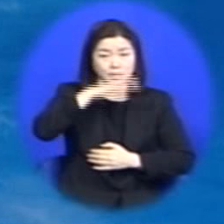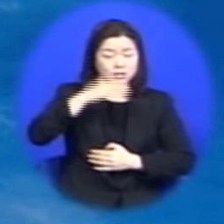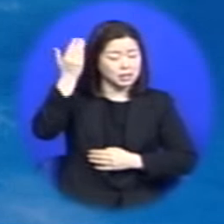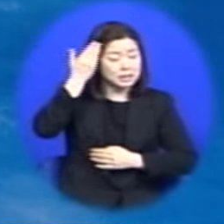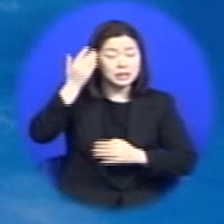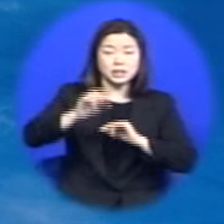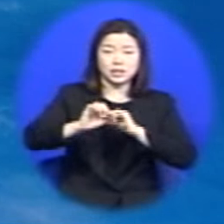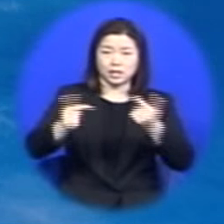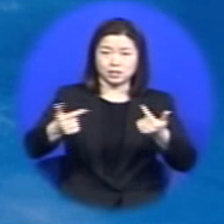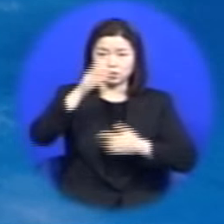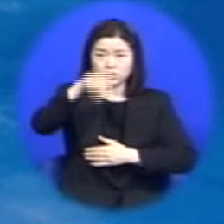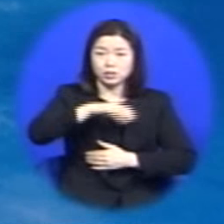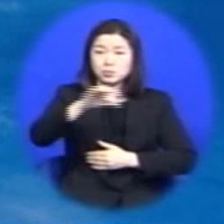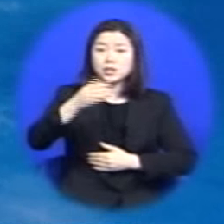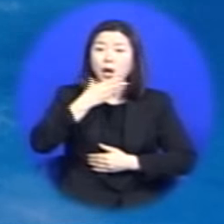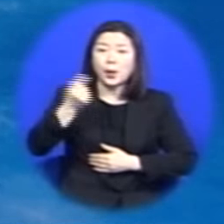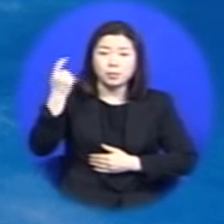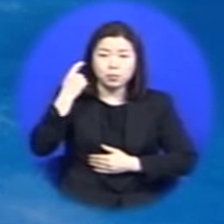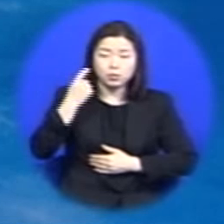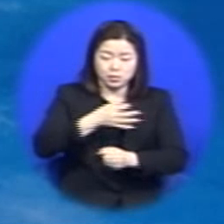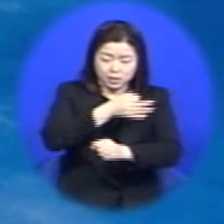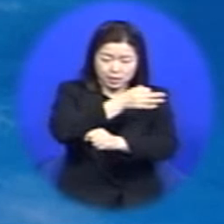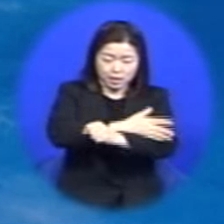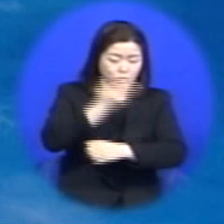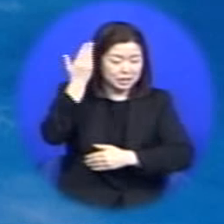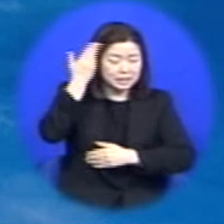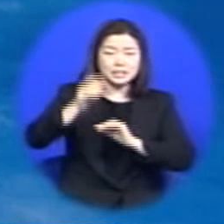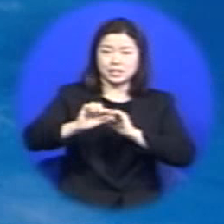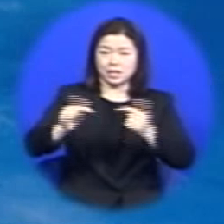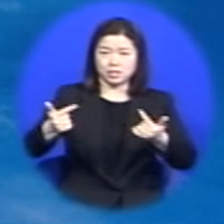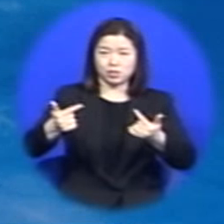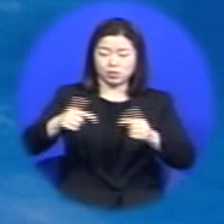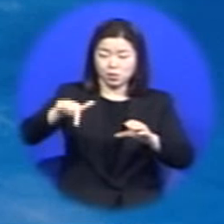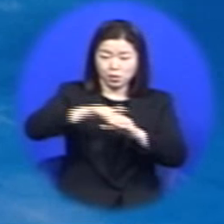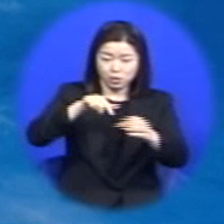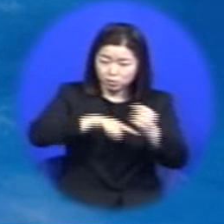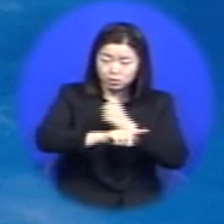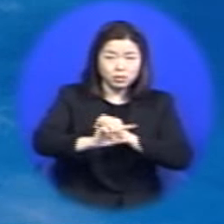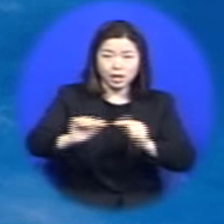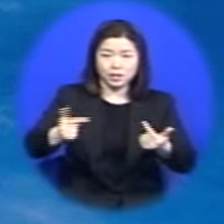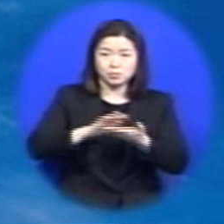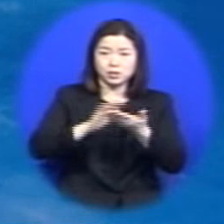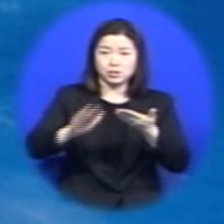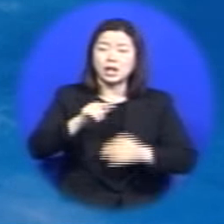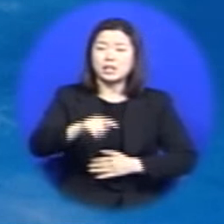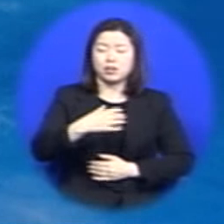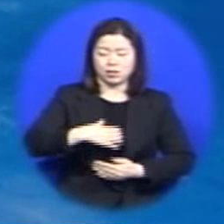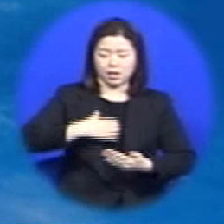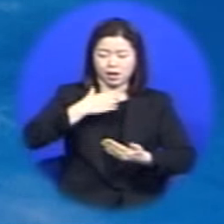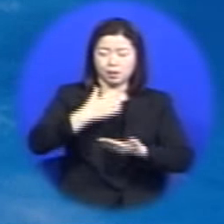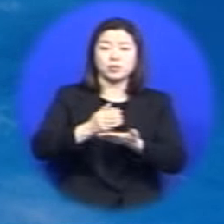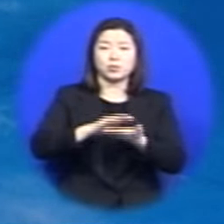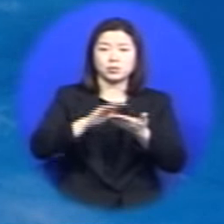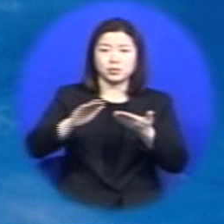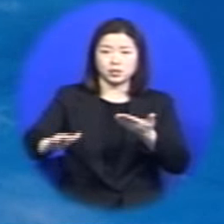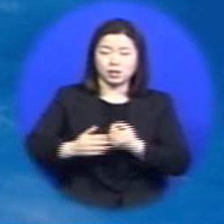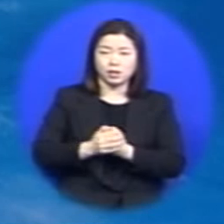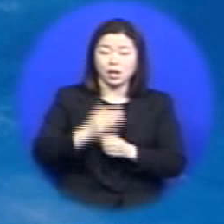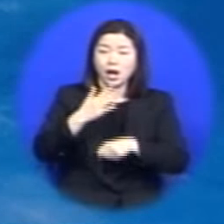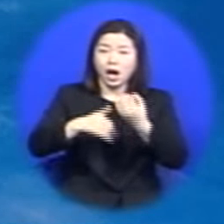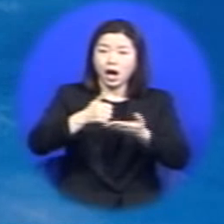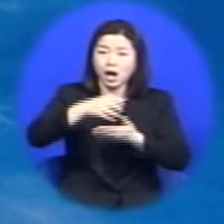아닙니다. 십자가 복음은 단순한 지식이 아닙니다. 교리가 아닙니다. 이것은 감동이에요.